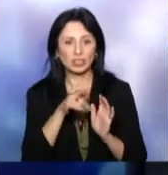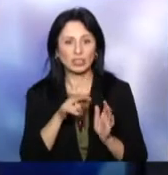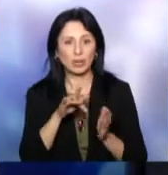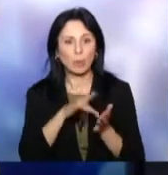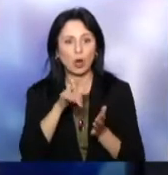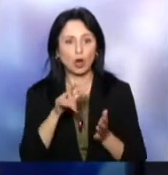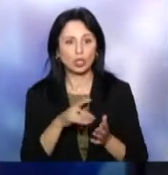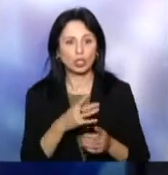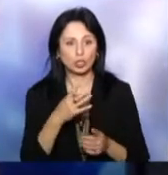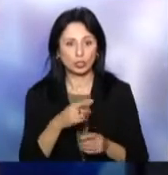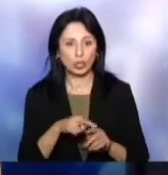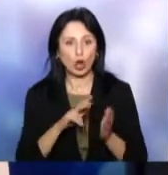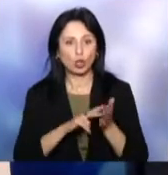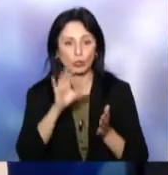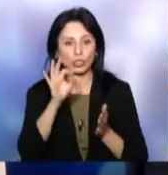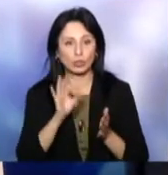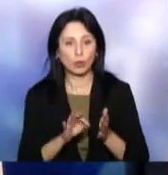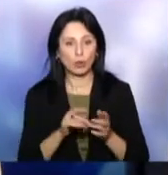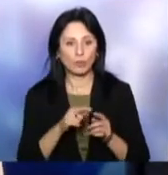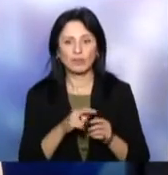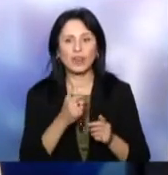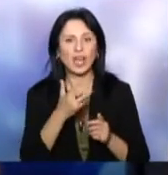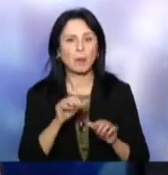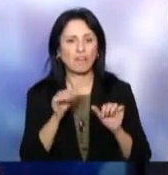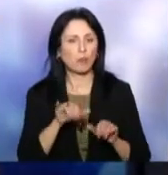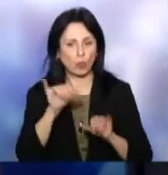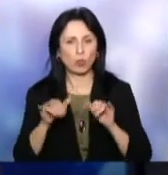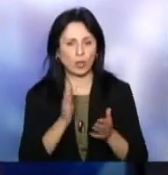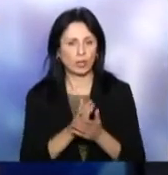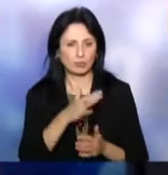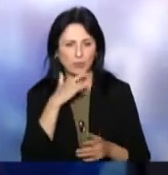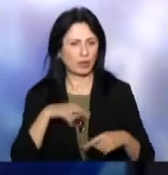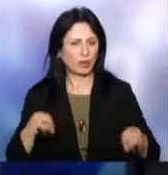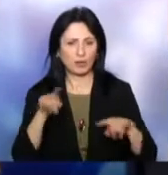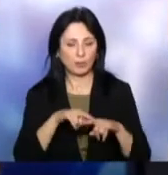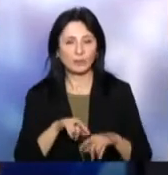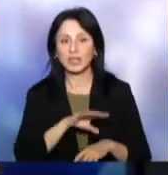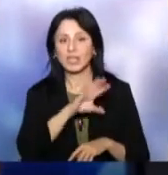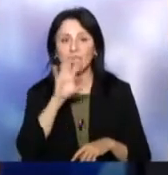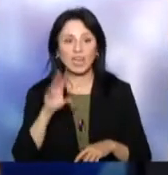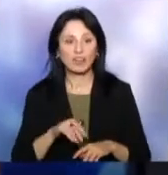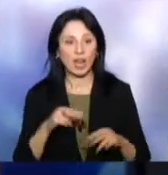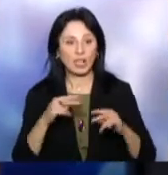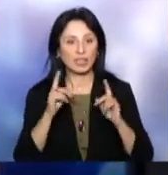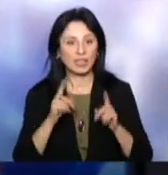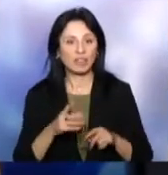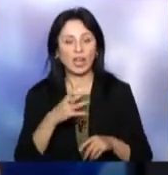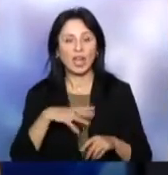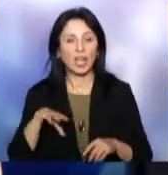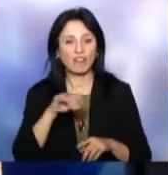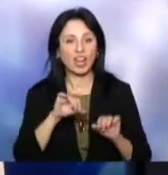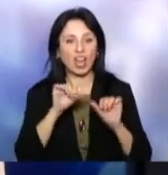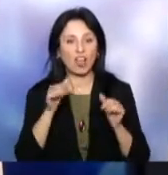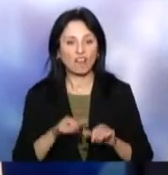თითქმის 80% აკნეთი რამე ფორმით მაინც არის ავად. ყველა დადასტურდა, რომ ყველა